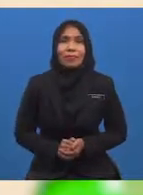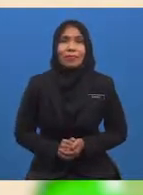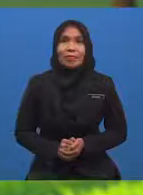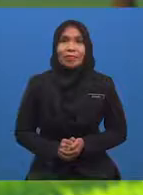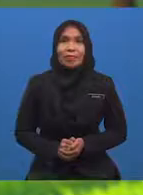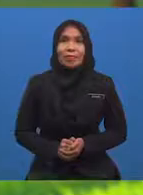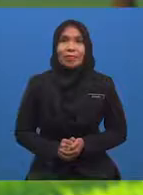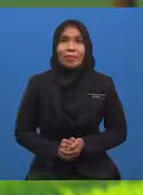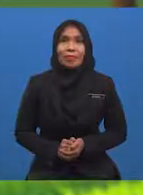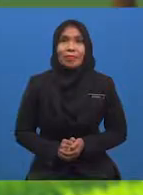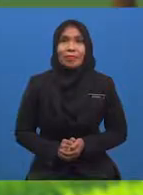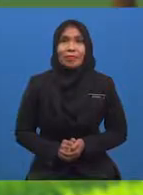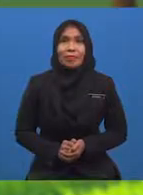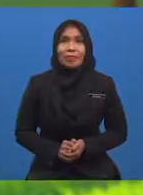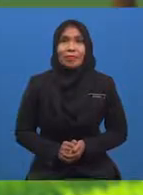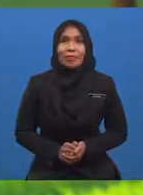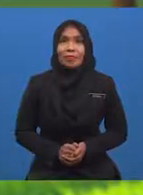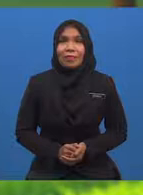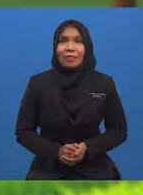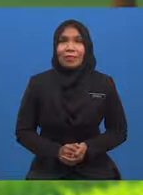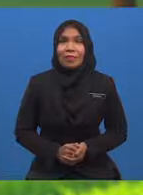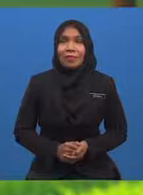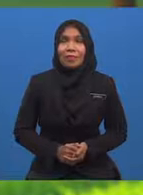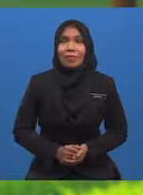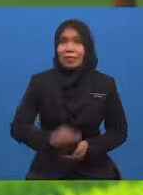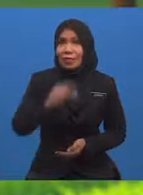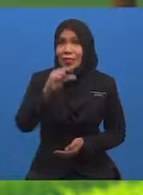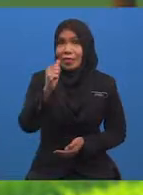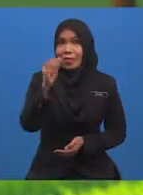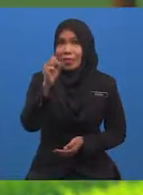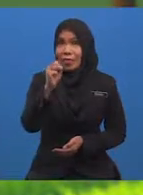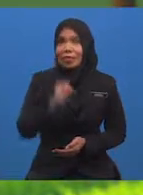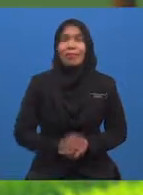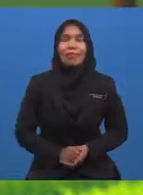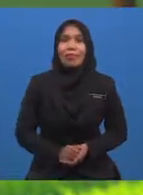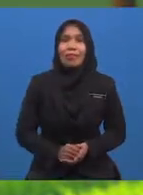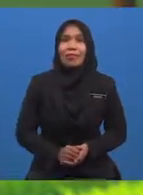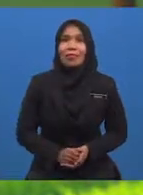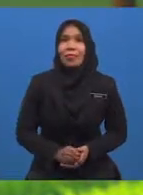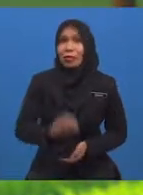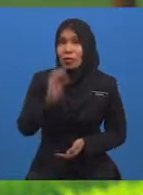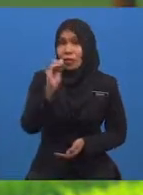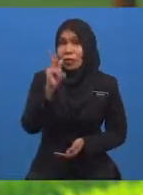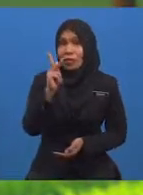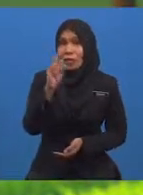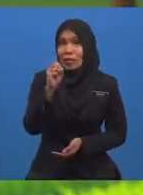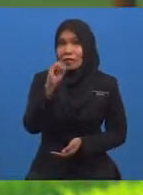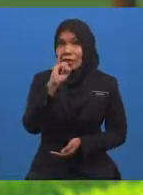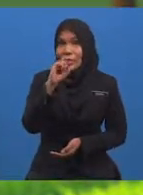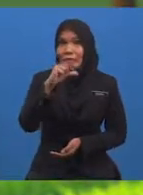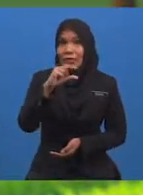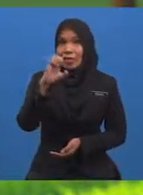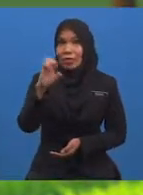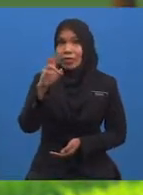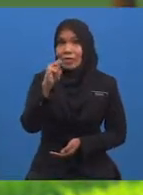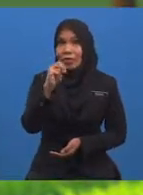di sini ialah gas oksigen. Gas oksigen.